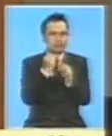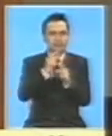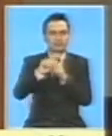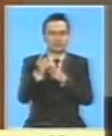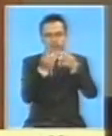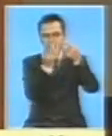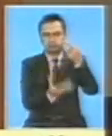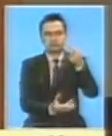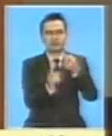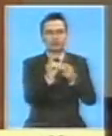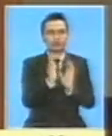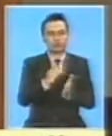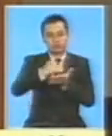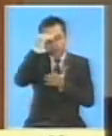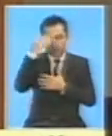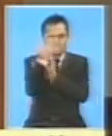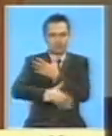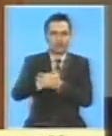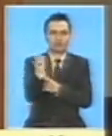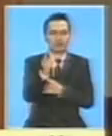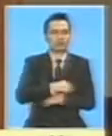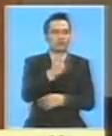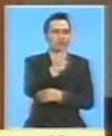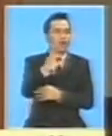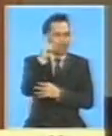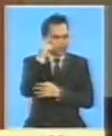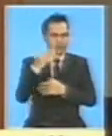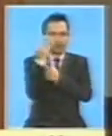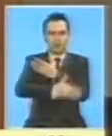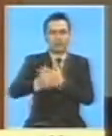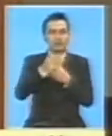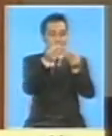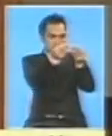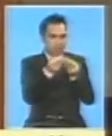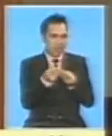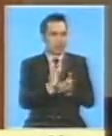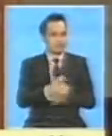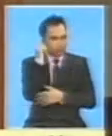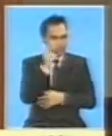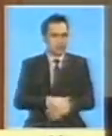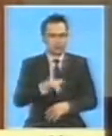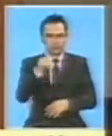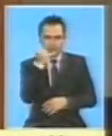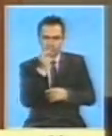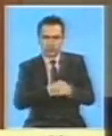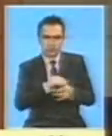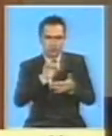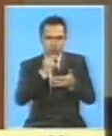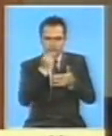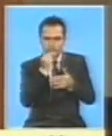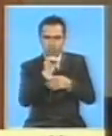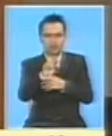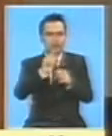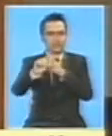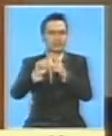แล้ววันนี้เด็กเรียนไม่ทราบรถไฟมาจากไหนรัชกาลที่5ส่งพระราชทานมาไปสนีโทรเลขต่างๆเหล่านี้หลายอย่างนะครับทุกพระองค์